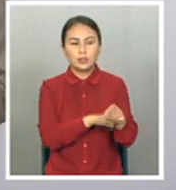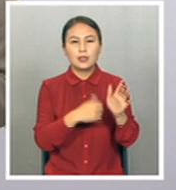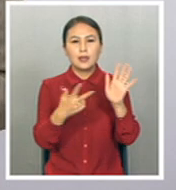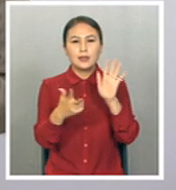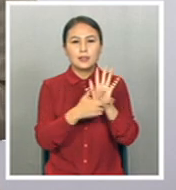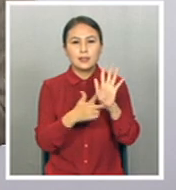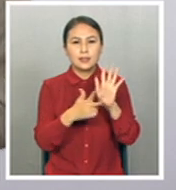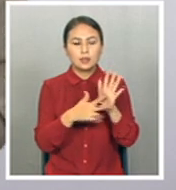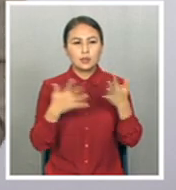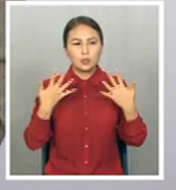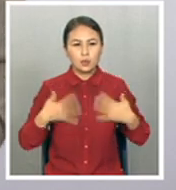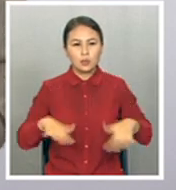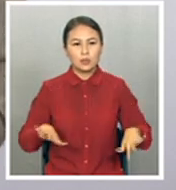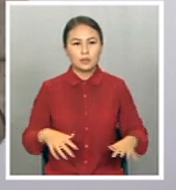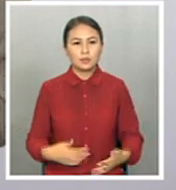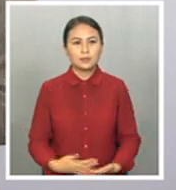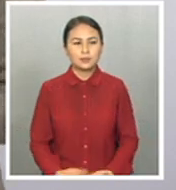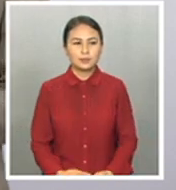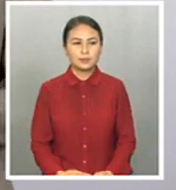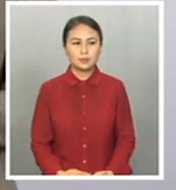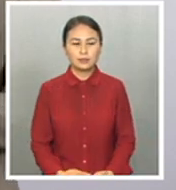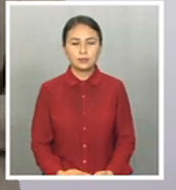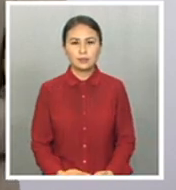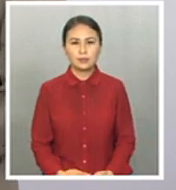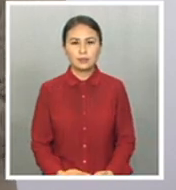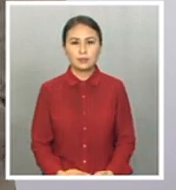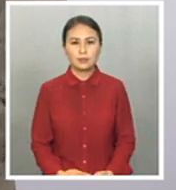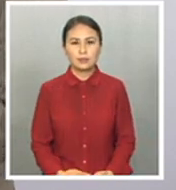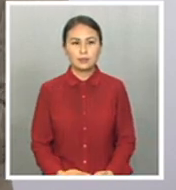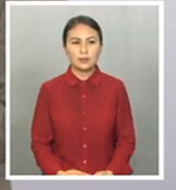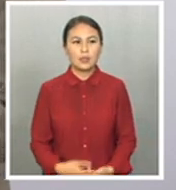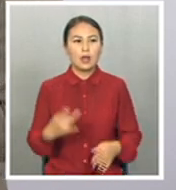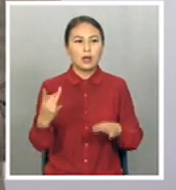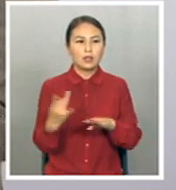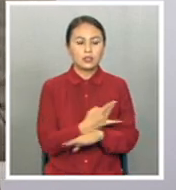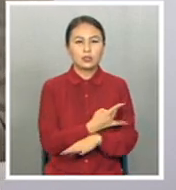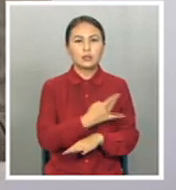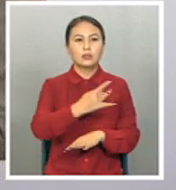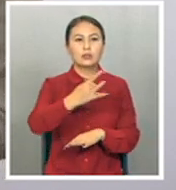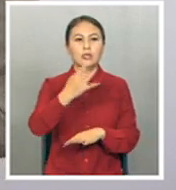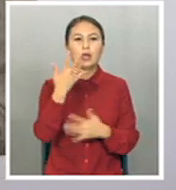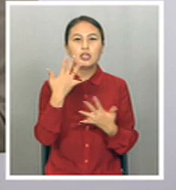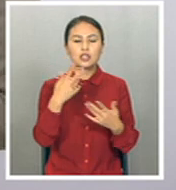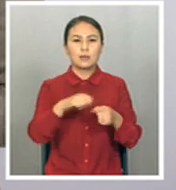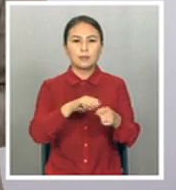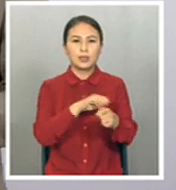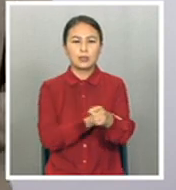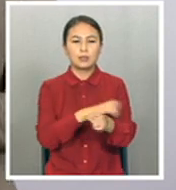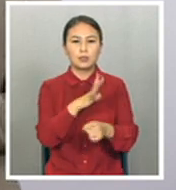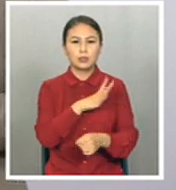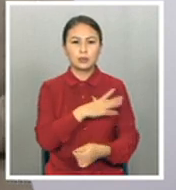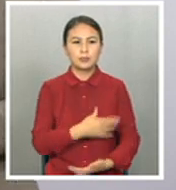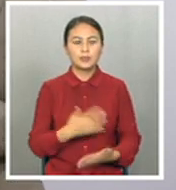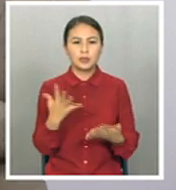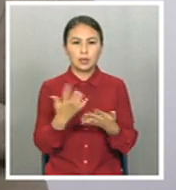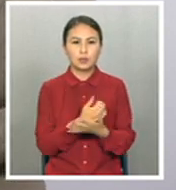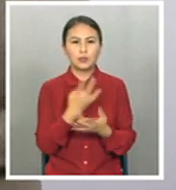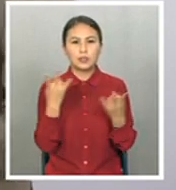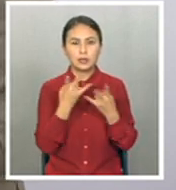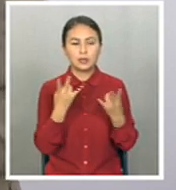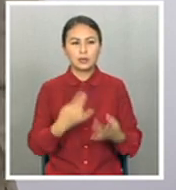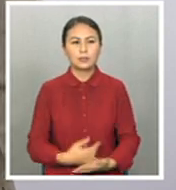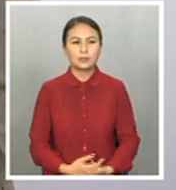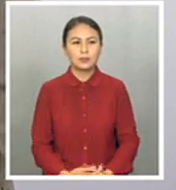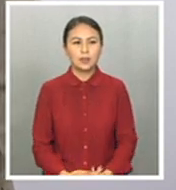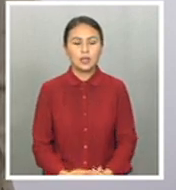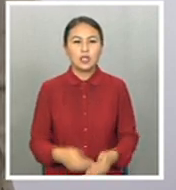кетті, және 8 көйлек тігілді. Алғашқыда қанша метр мата болды, соны табуымыз керек.